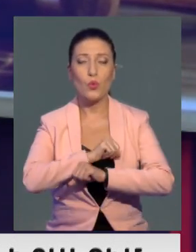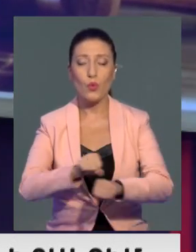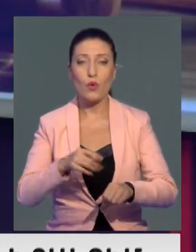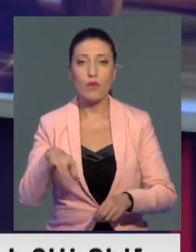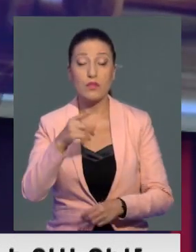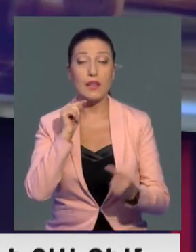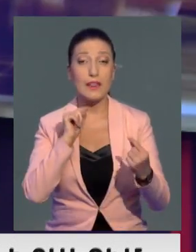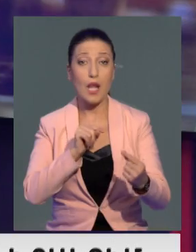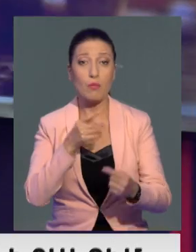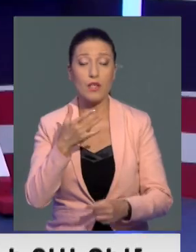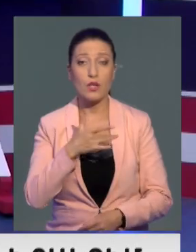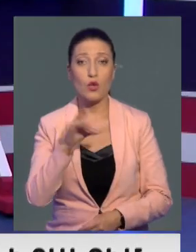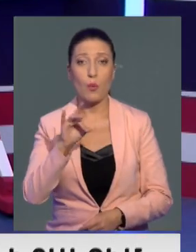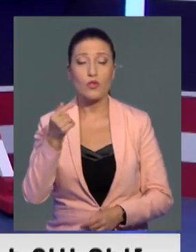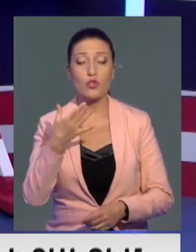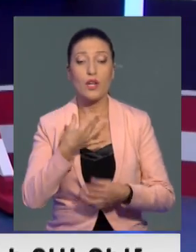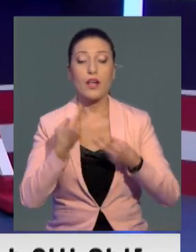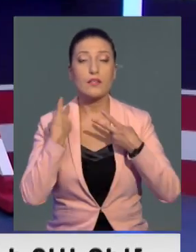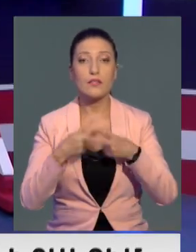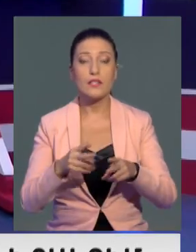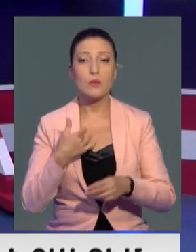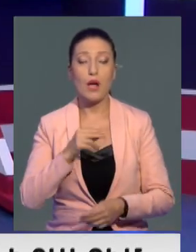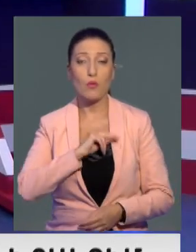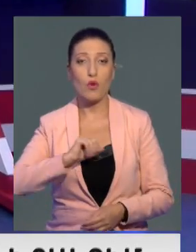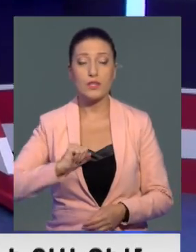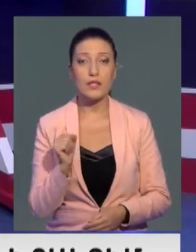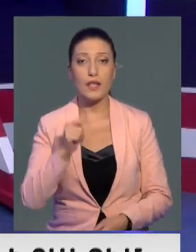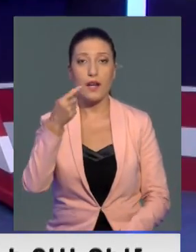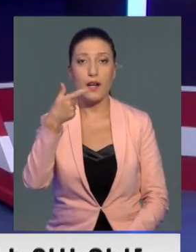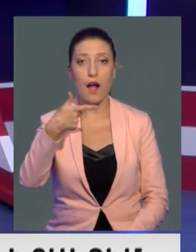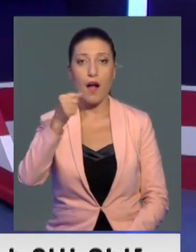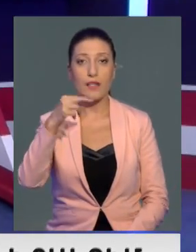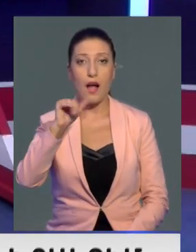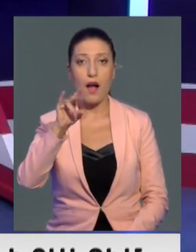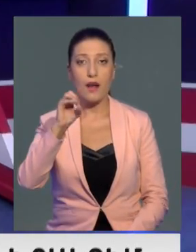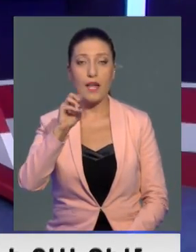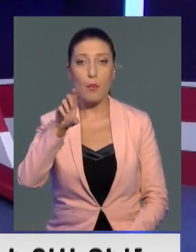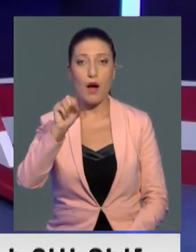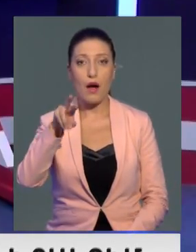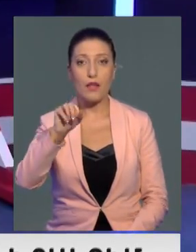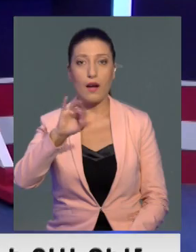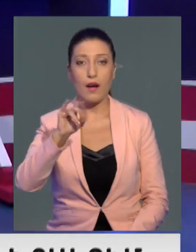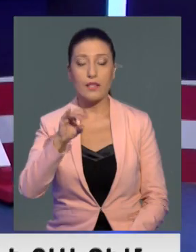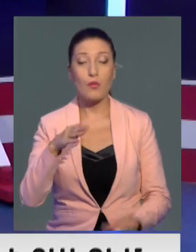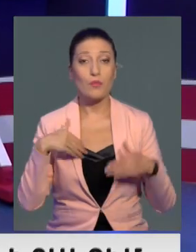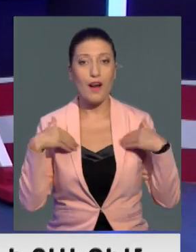ազատ արձակմանը։ Գայանե Բալայանն է աշխատում դատարանի Բաքում, այժմ կմիանանք նրան։ Գայանե, ողջույն, դու եթերում ես։